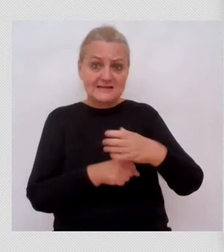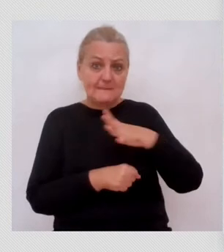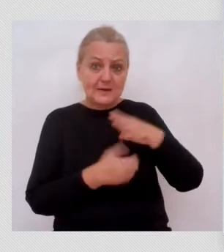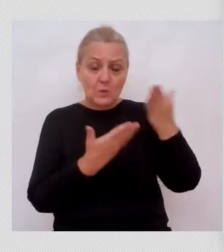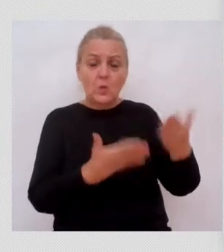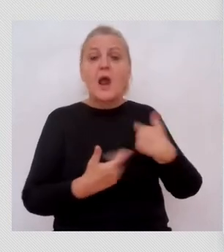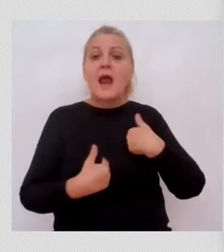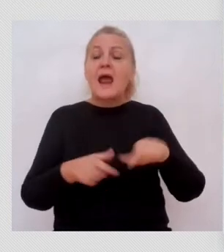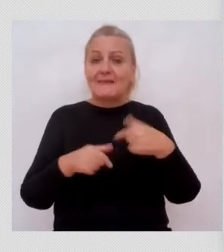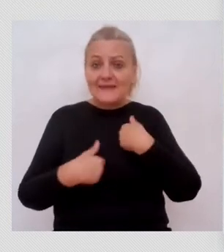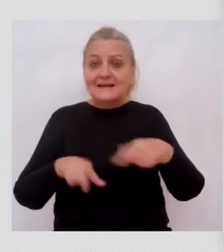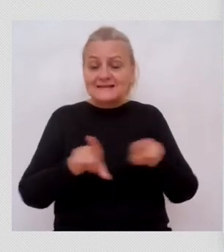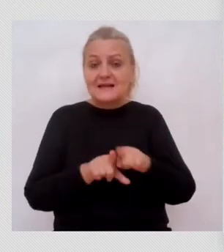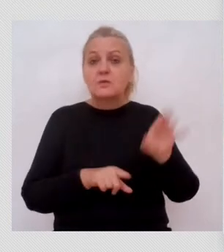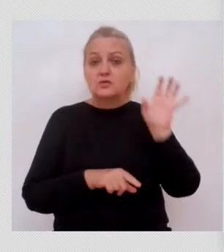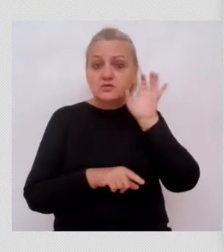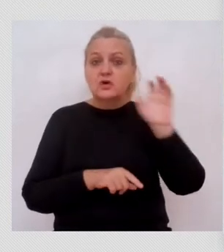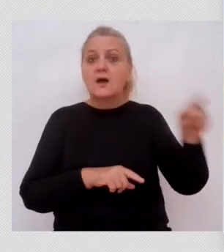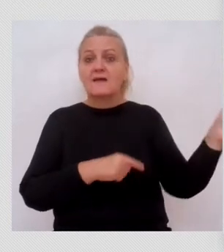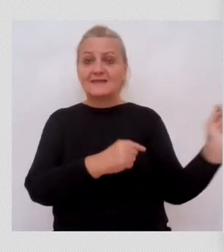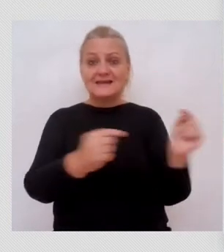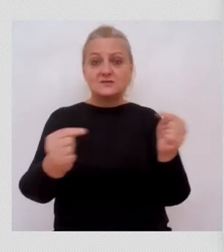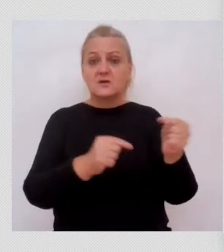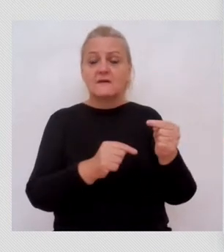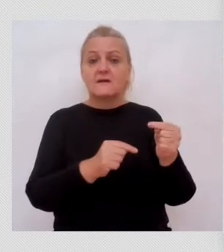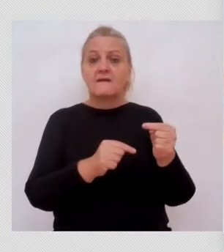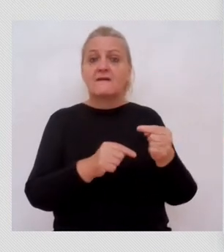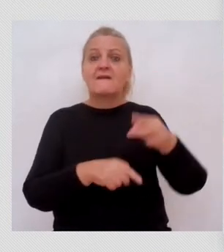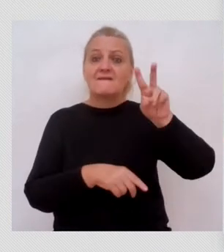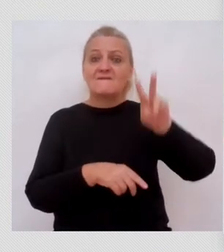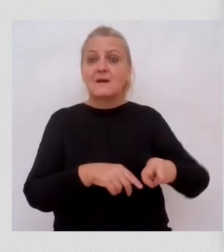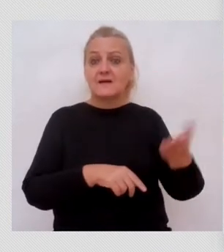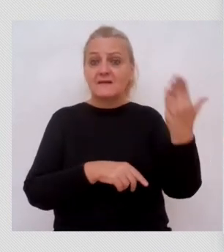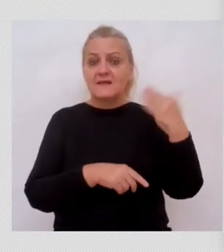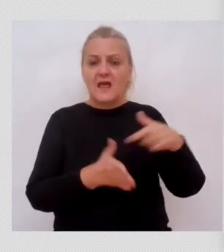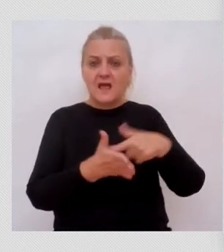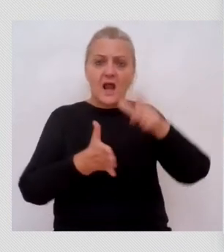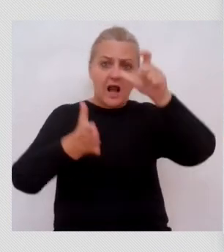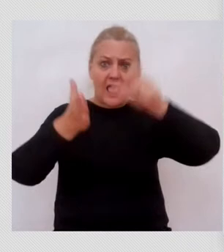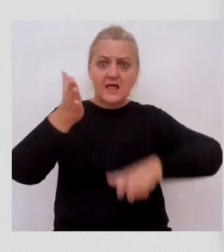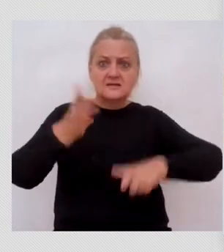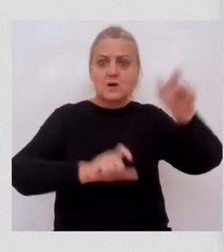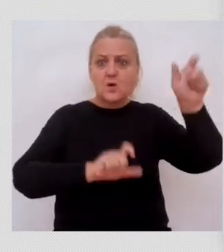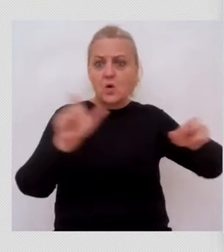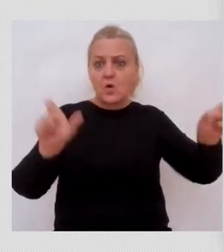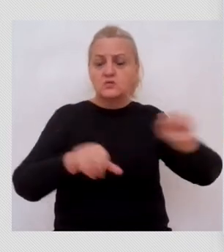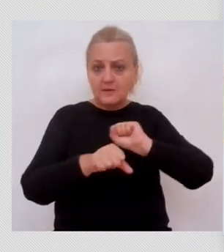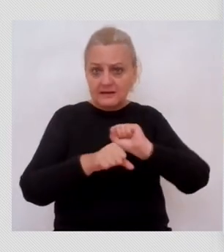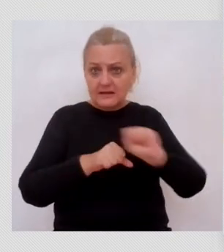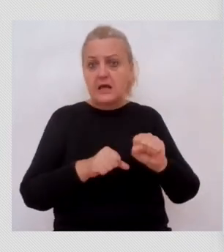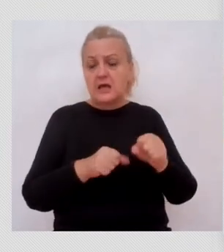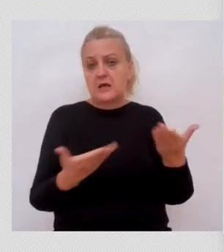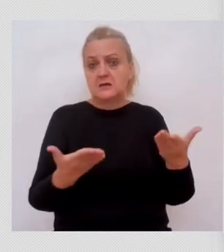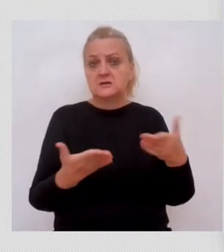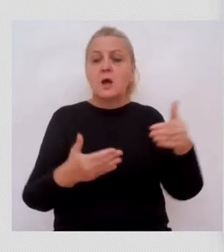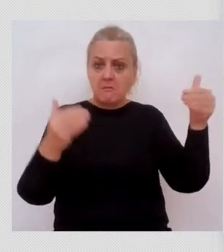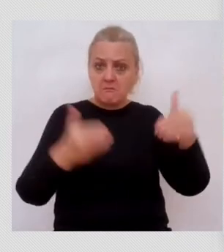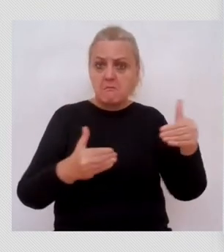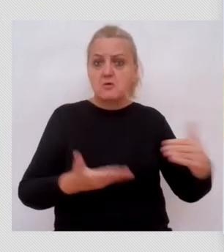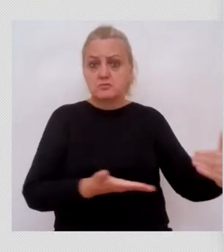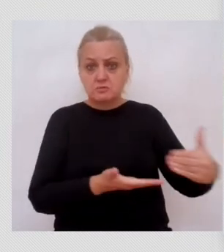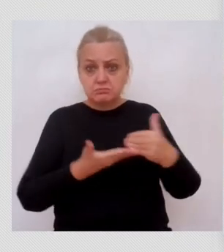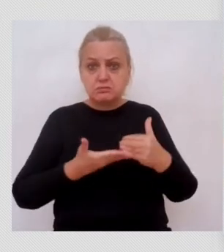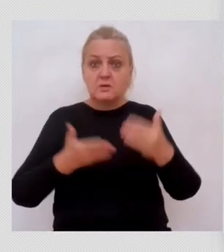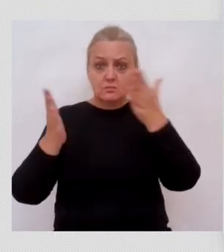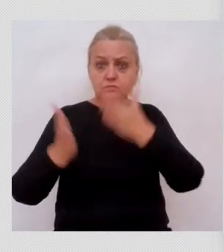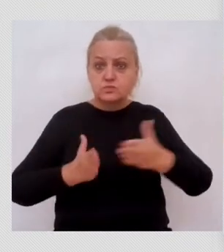przesłuchałam Państwa dyskusję sprzed 2 miesięcy. Jest tam cała lista osób, które myślę, żeby pomogły nam w